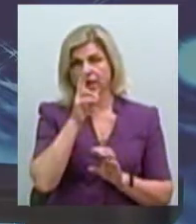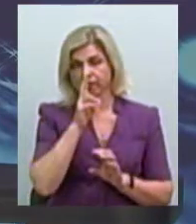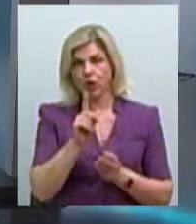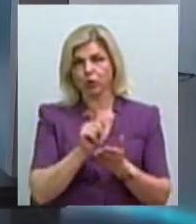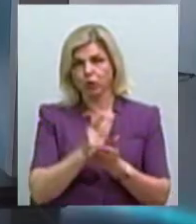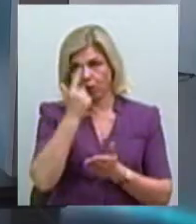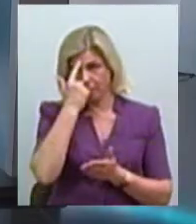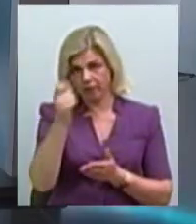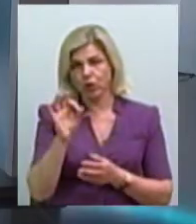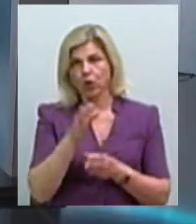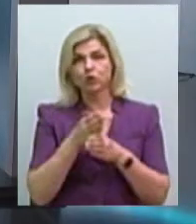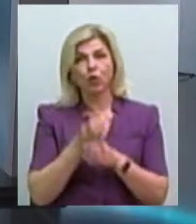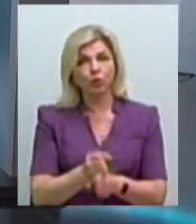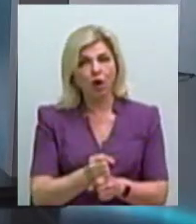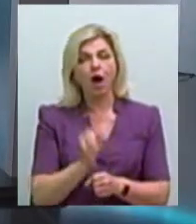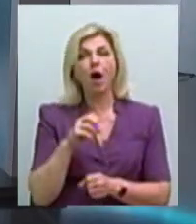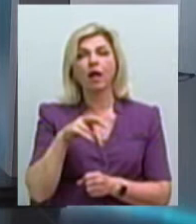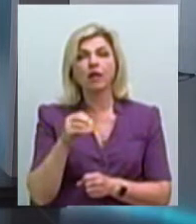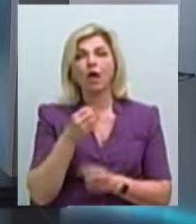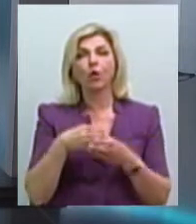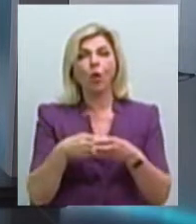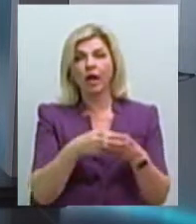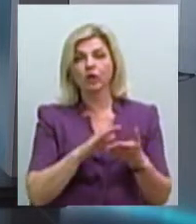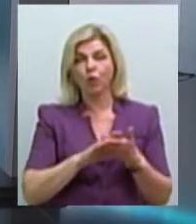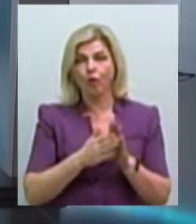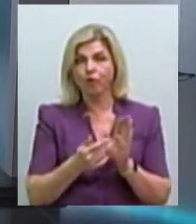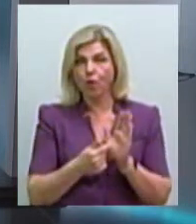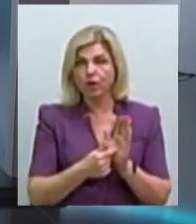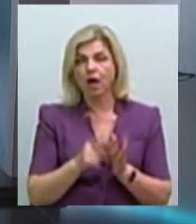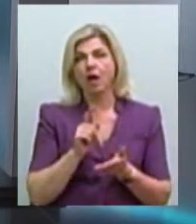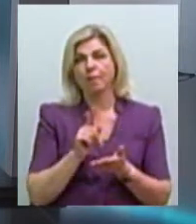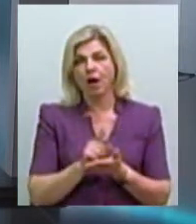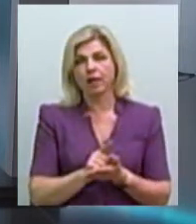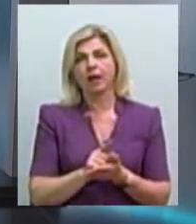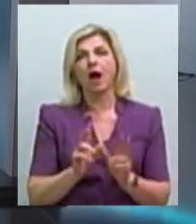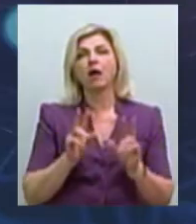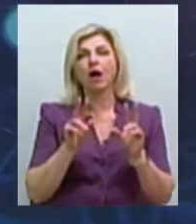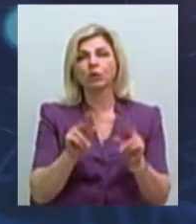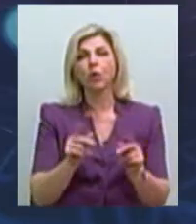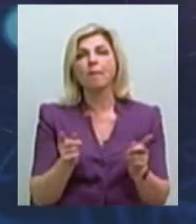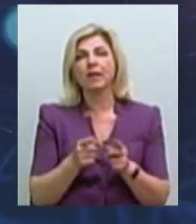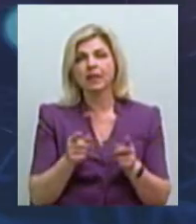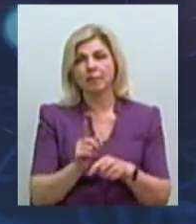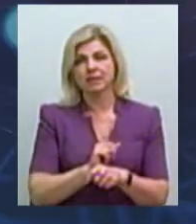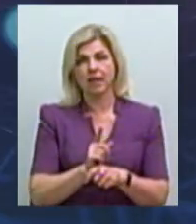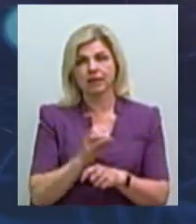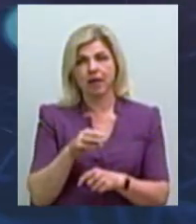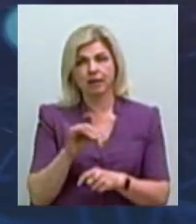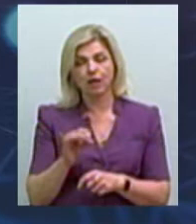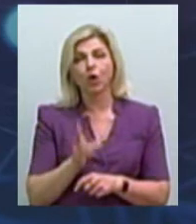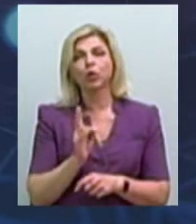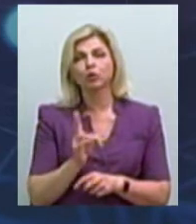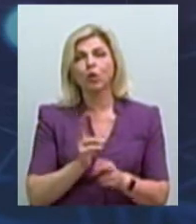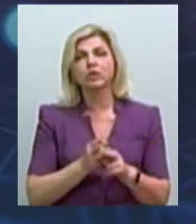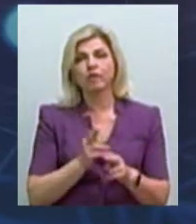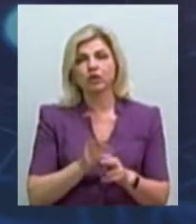мають попередити про скорочення. Але колективний договор, він гарантує мінімальні стандарти. Хто заважає